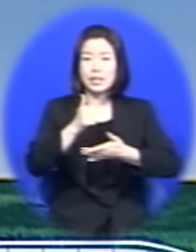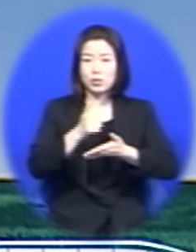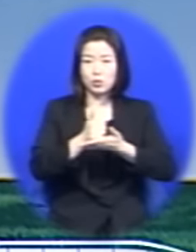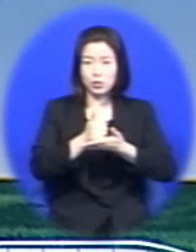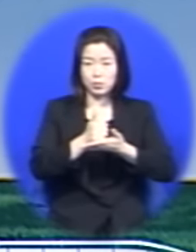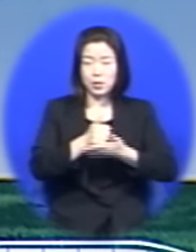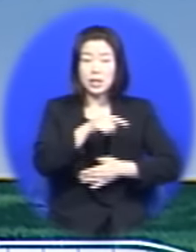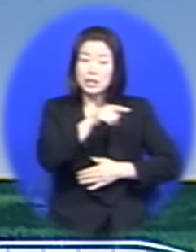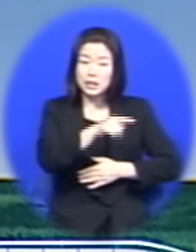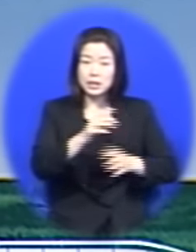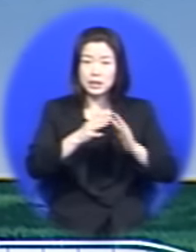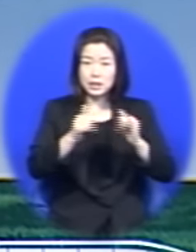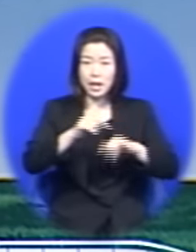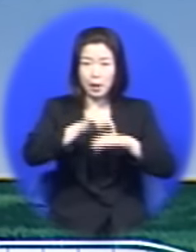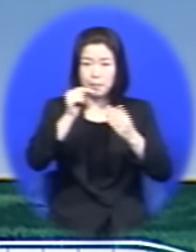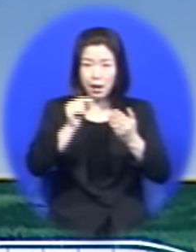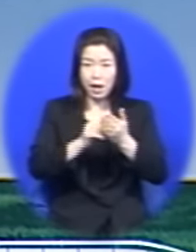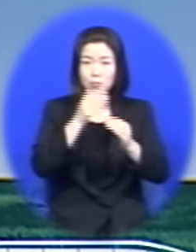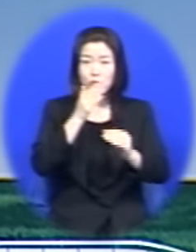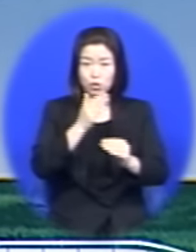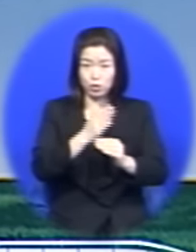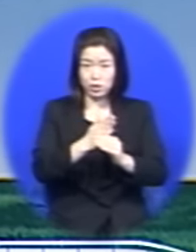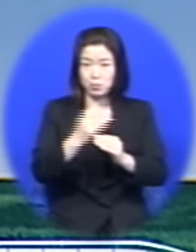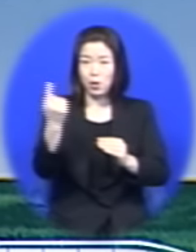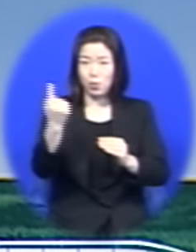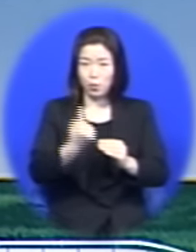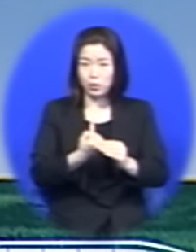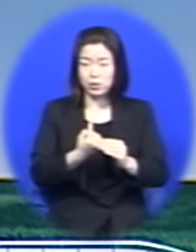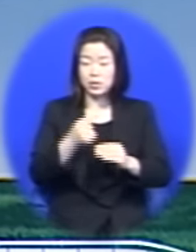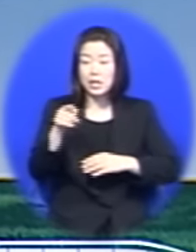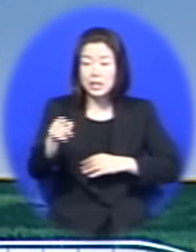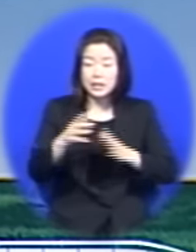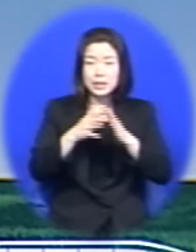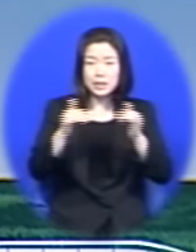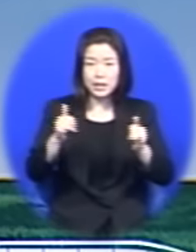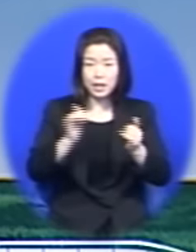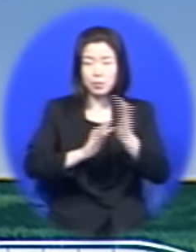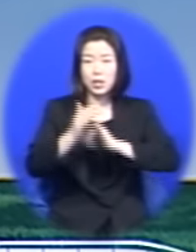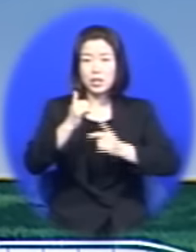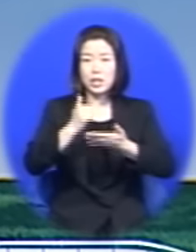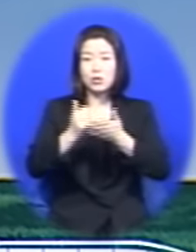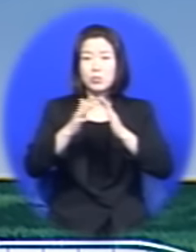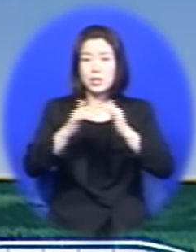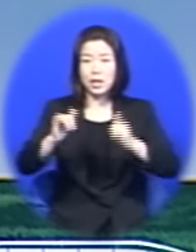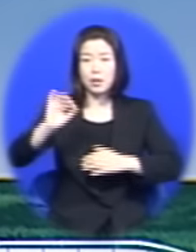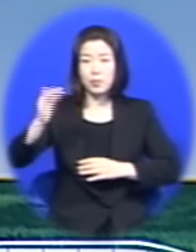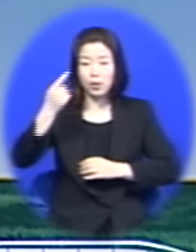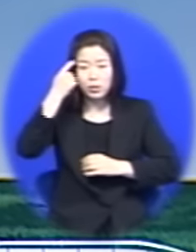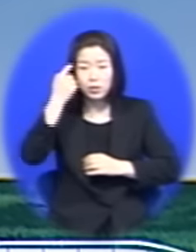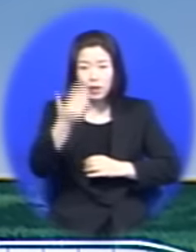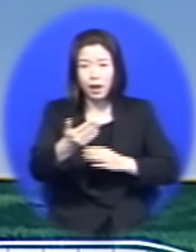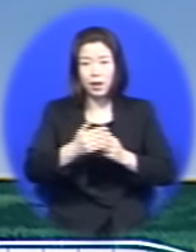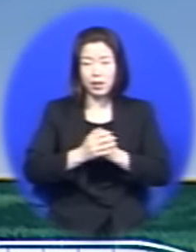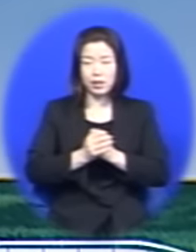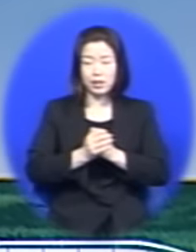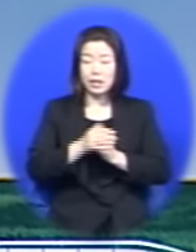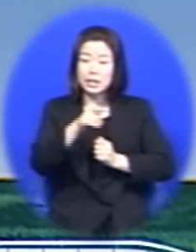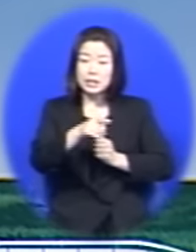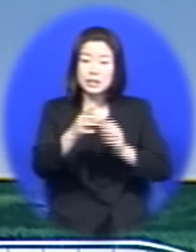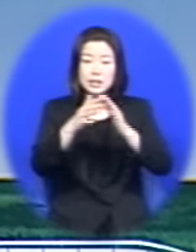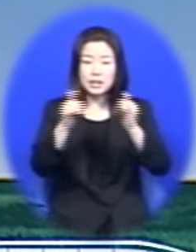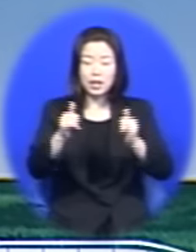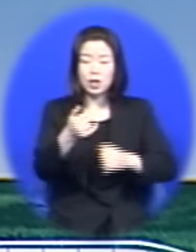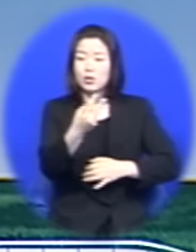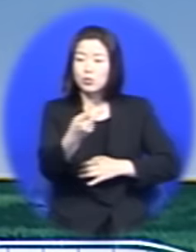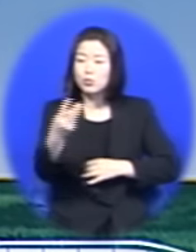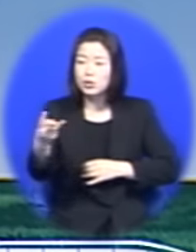예수님께서 그 사람의 마음의 중심에 임하셔서 그 사람이 예수님의 사람이 되었는가. 그 사람들끼리